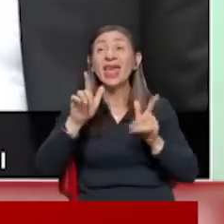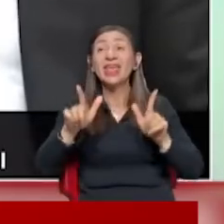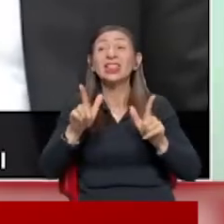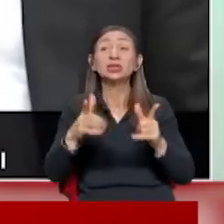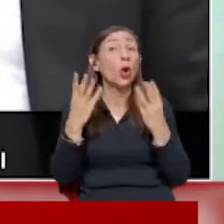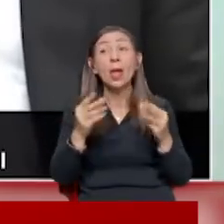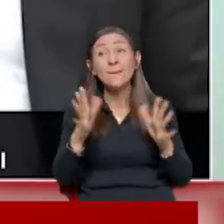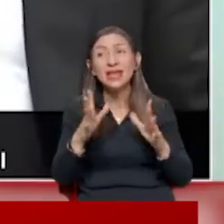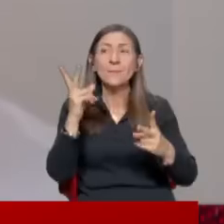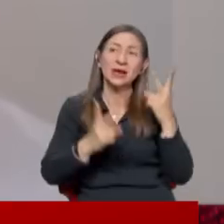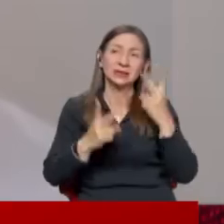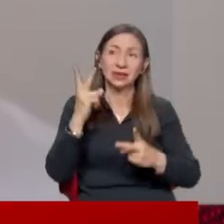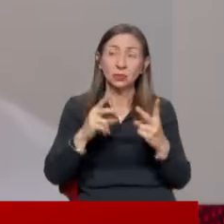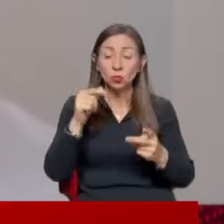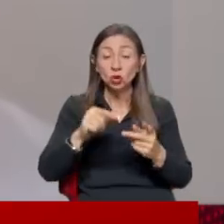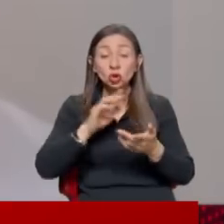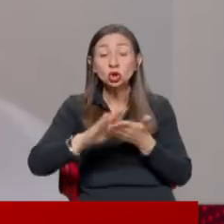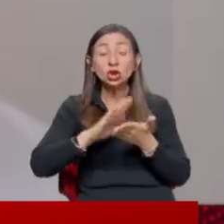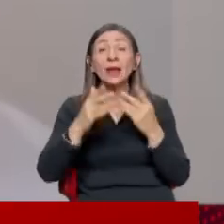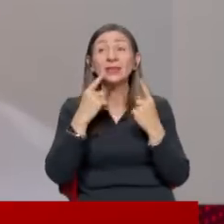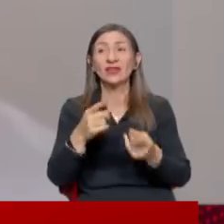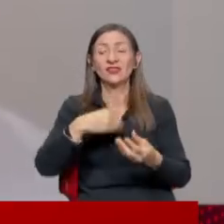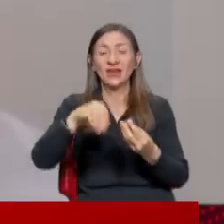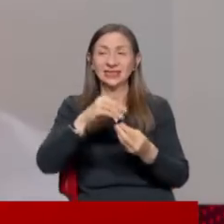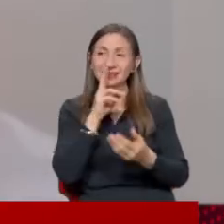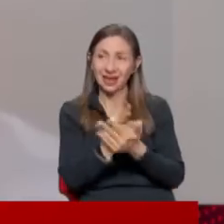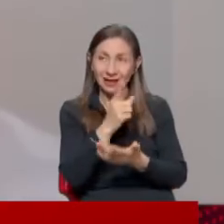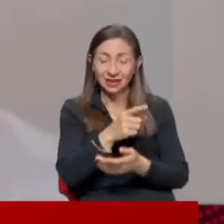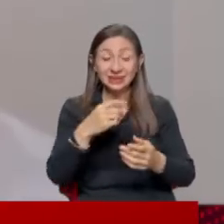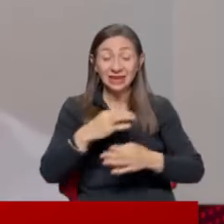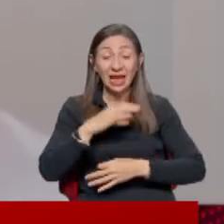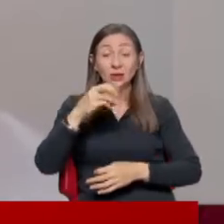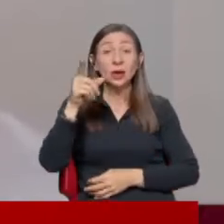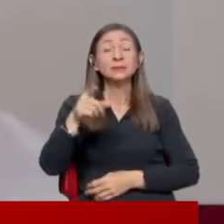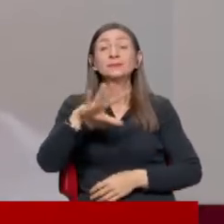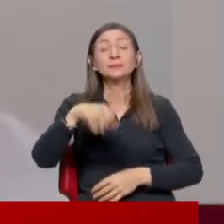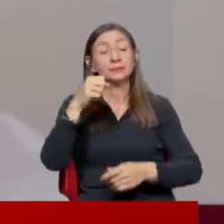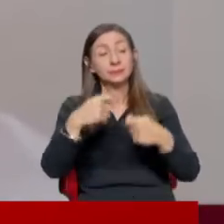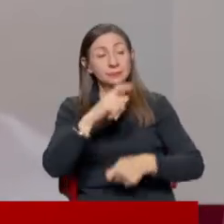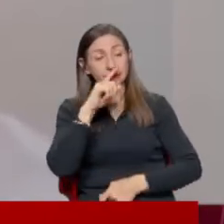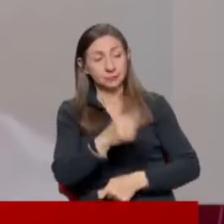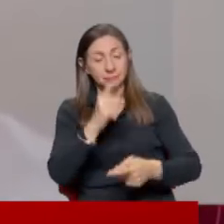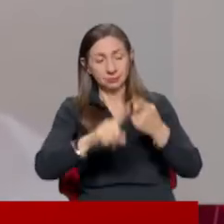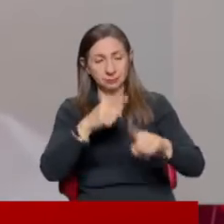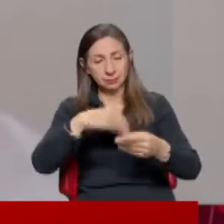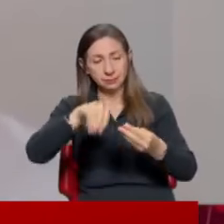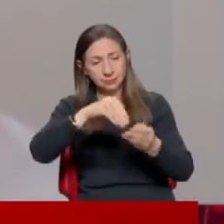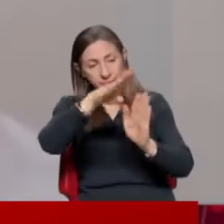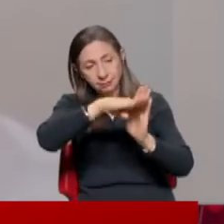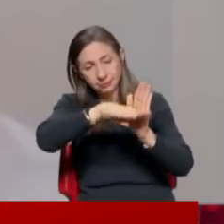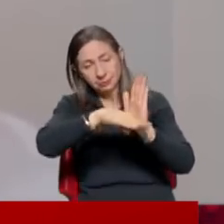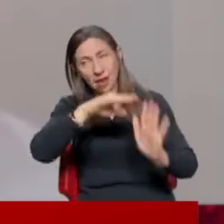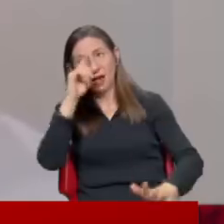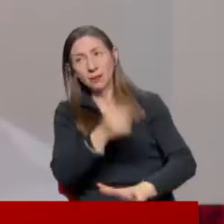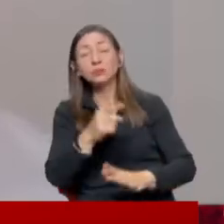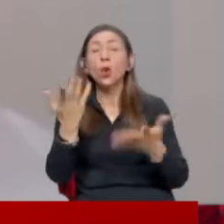ihtiyacı da doğabiliyor zaman zaman. Bu güncelleme dediğiniz şey faiz kararı. Sayın Erdoğan ne yaptı? Merkez Bankası'nın politika faizlerinin